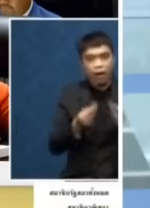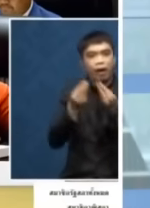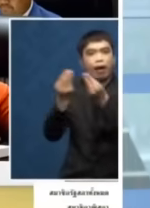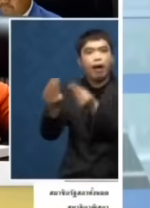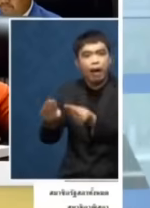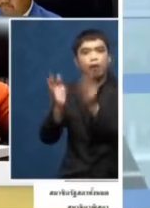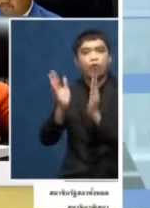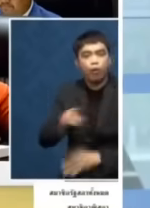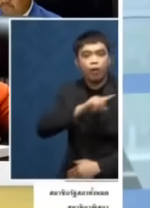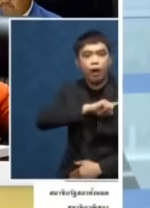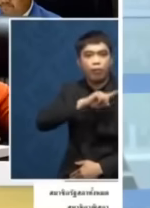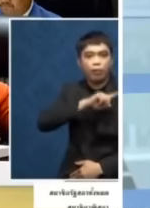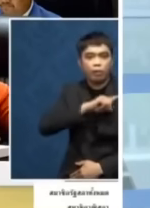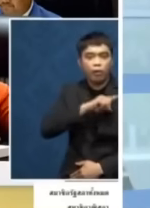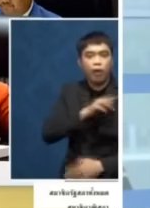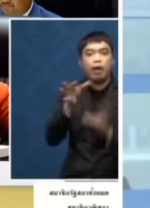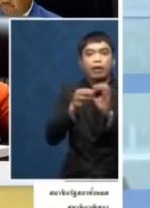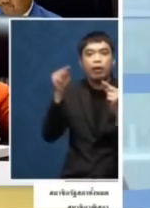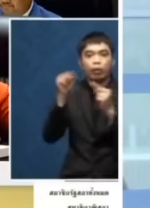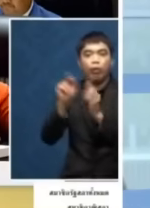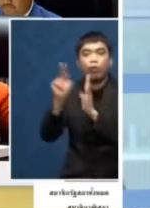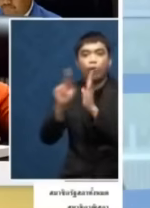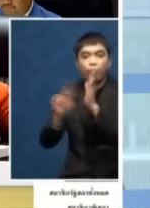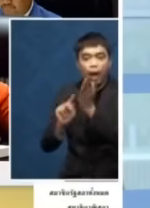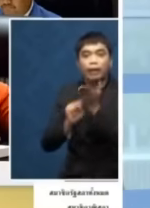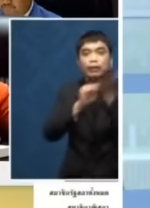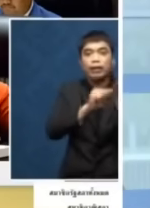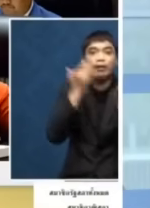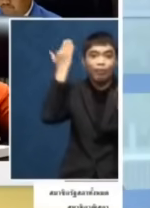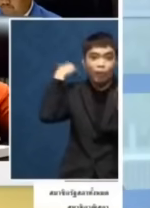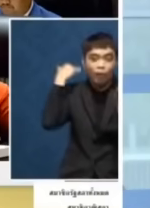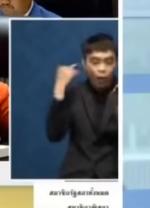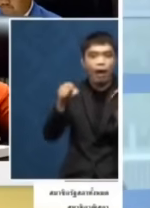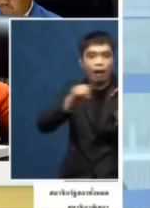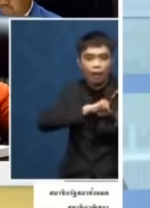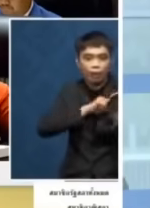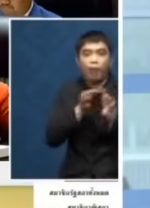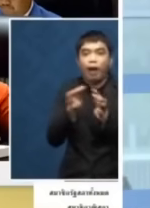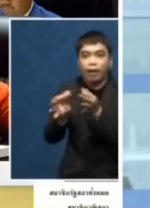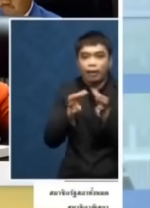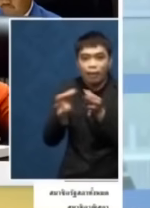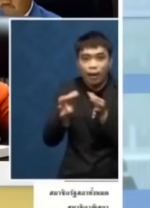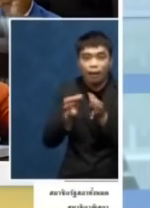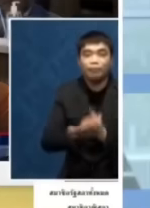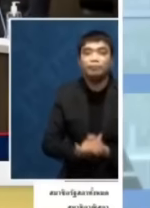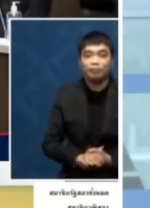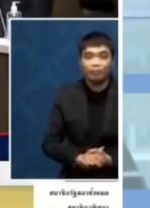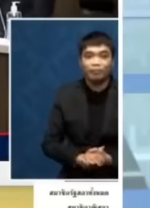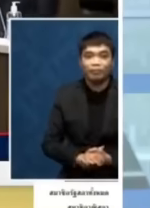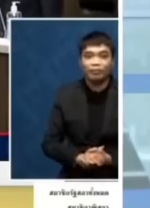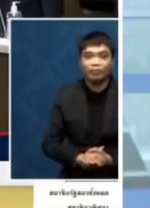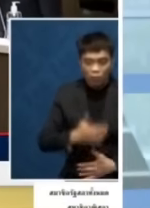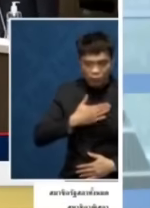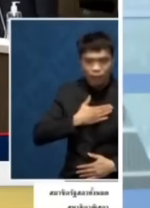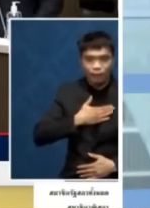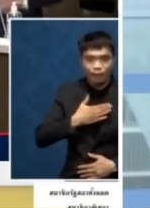และไปพาดพิงก้าวไกลทีนี้ประธานพรเพชรบอกว่าอะไรฮะคือบอกว่าจริงๆก็เดี๋ยวมีคนของก้าวไกลก็รอพิปรายอยู่แล้วแล้วอะไรที่มันจะไปพาดพิงคุณพิธ